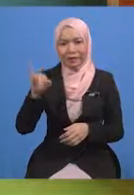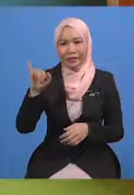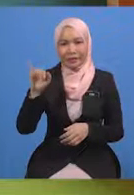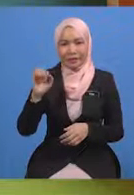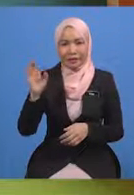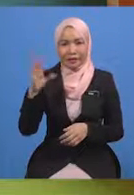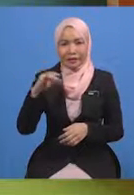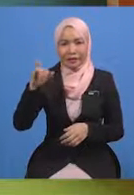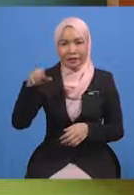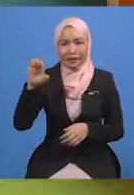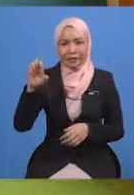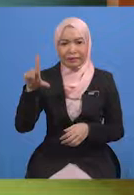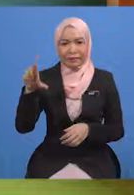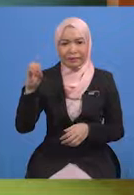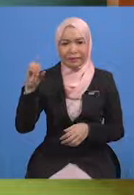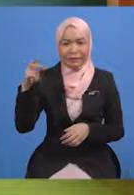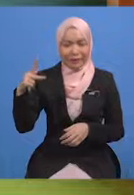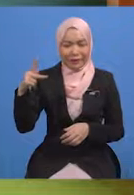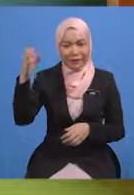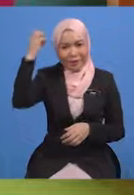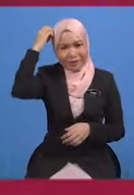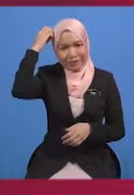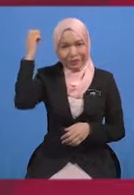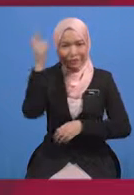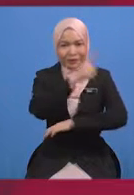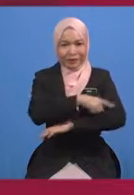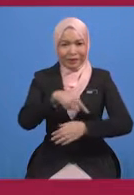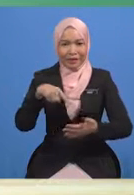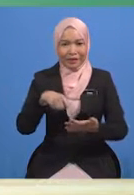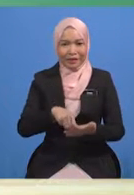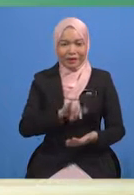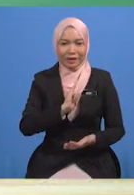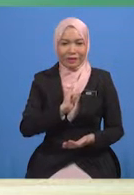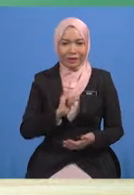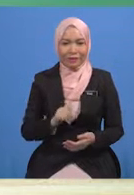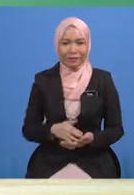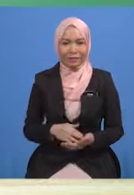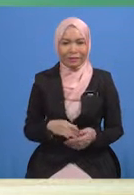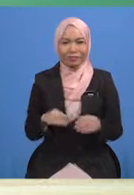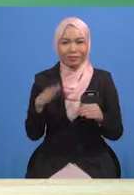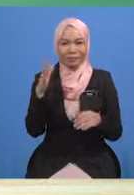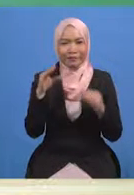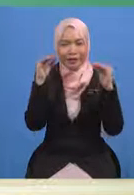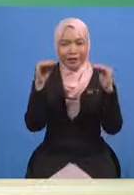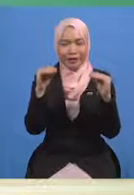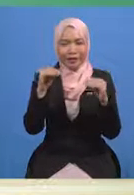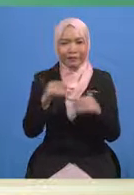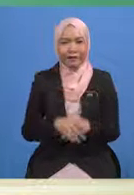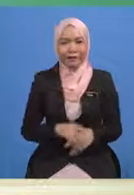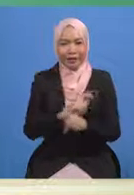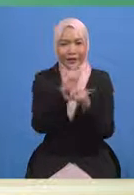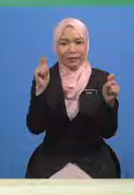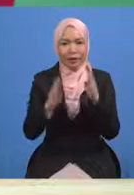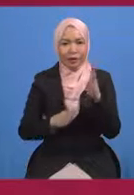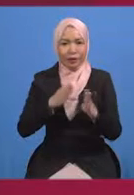Selangor. Baiklah, murid-murid. Pada hari ini, kita akan belajar tentang bumi. Unit